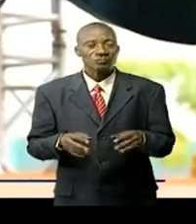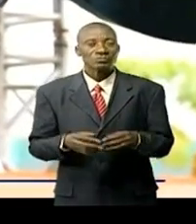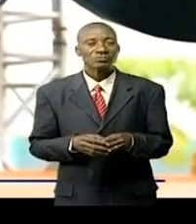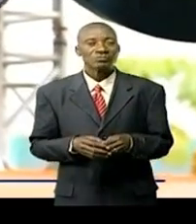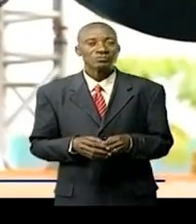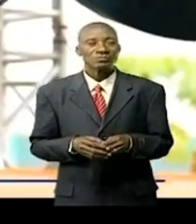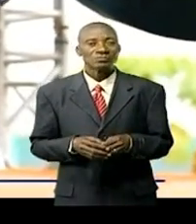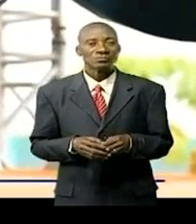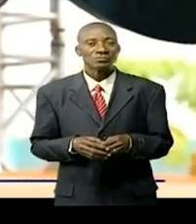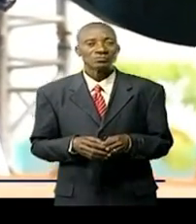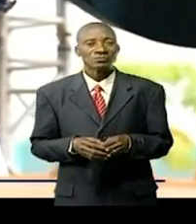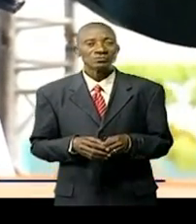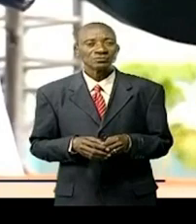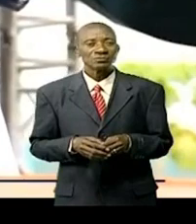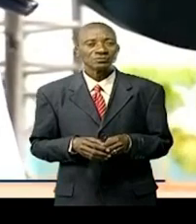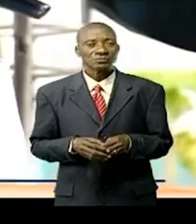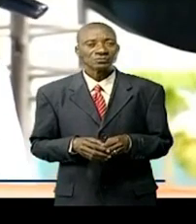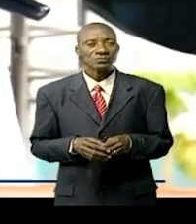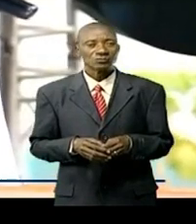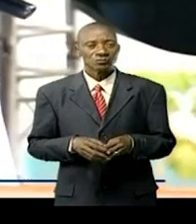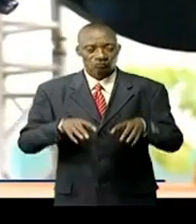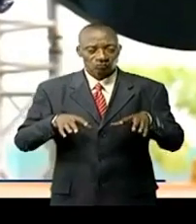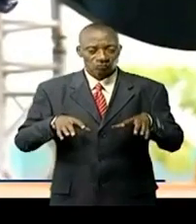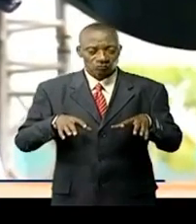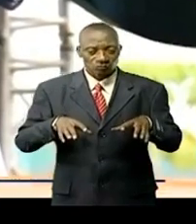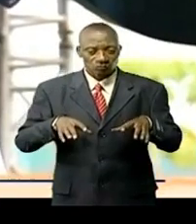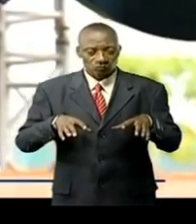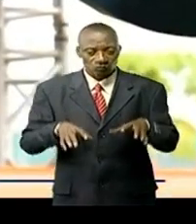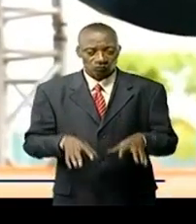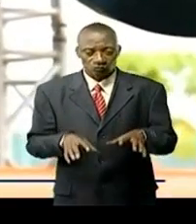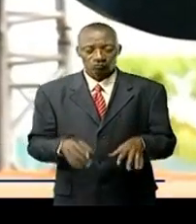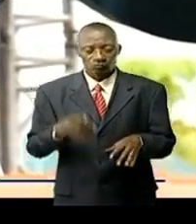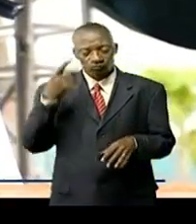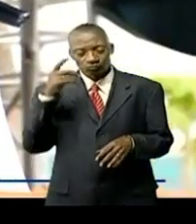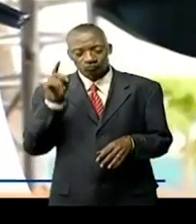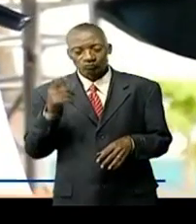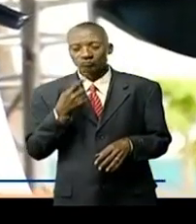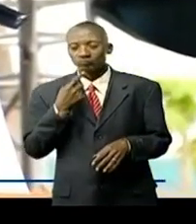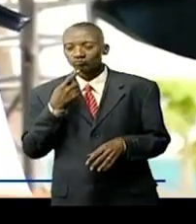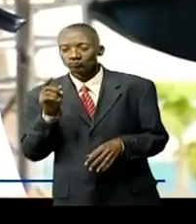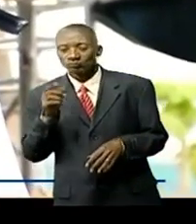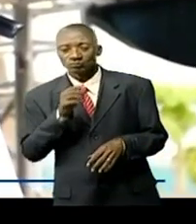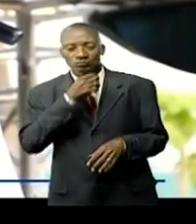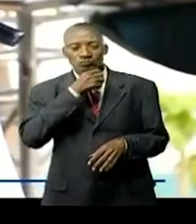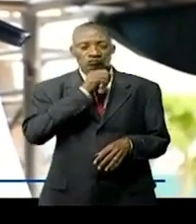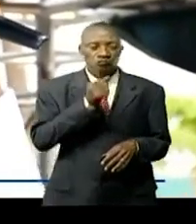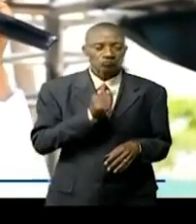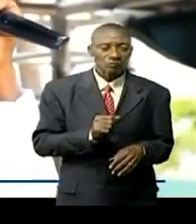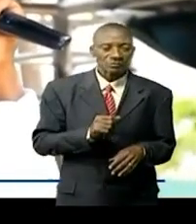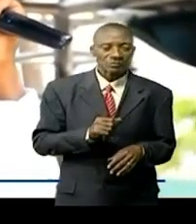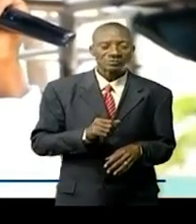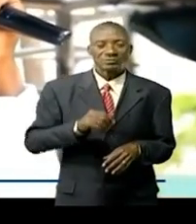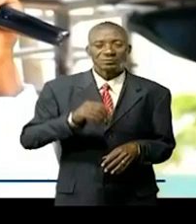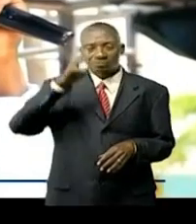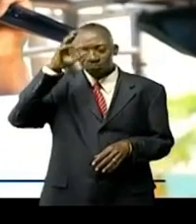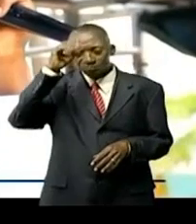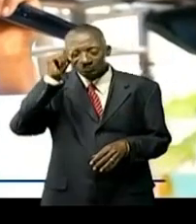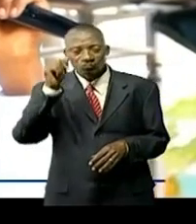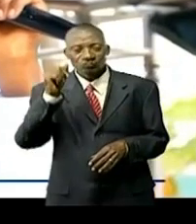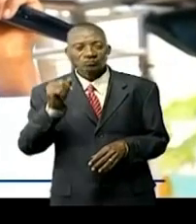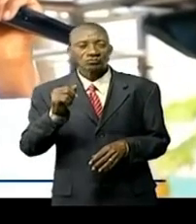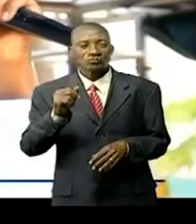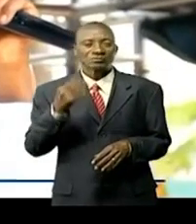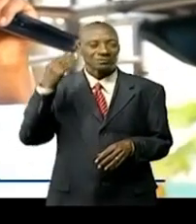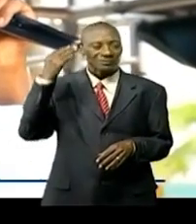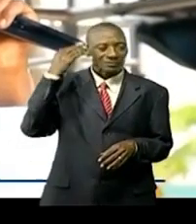les Mongala, il n'y a pas un Congo pour les Mouswahili, il n'y a pas un Congo pour les Moulouba, il n'y a pas